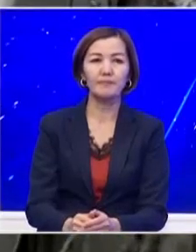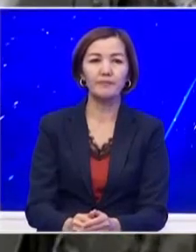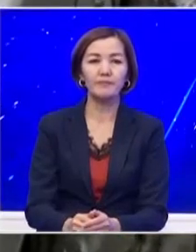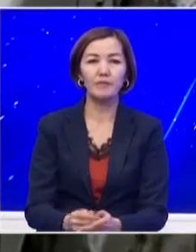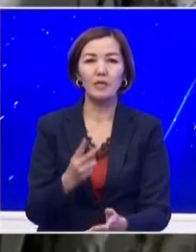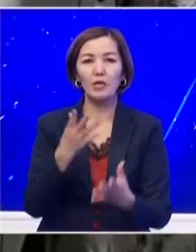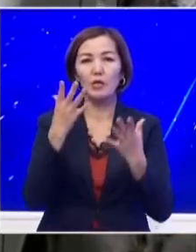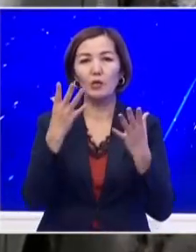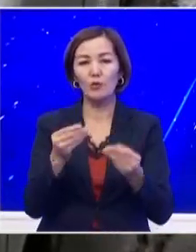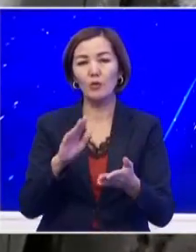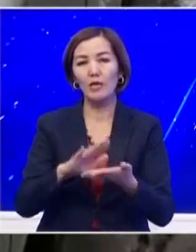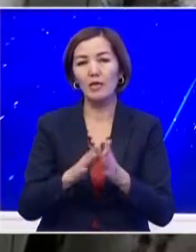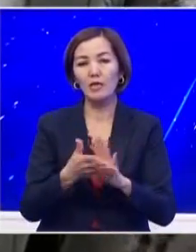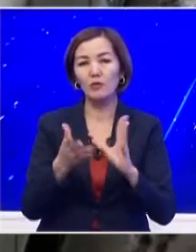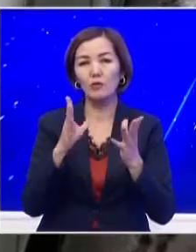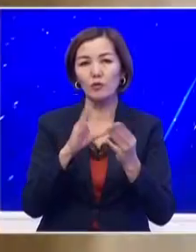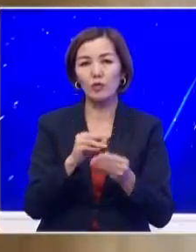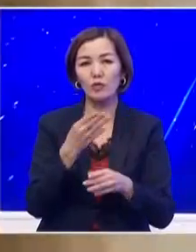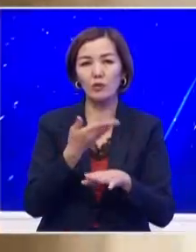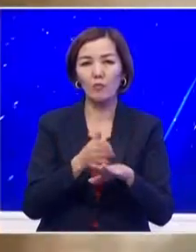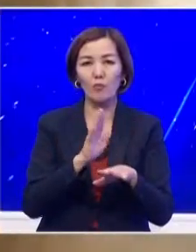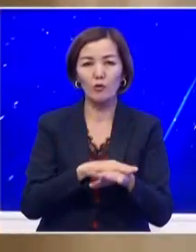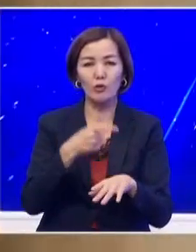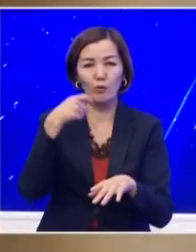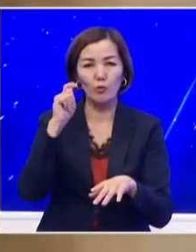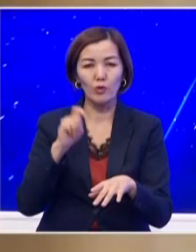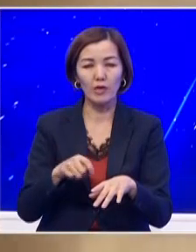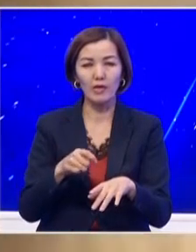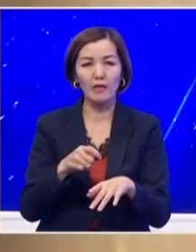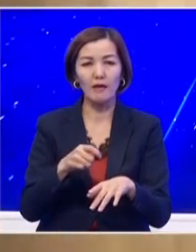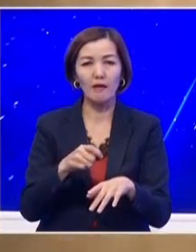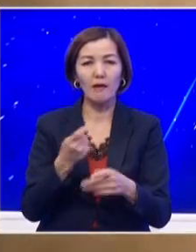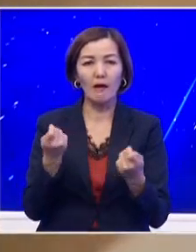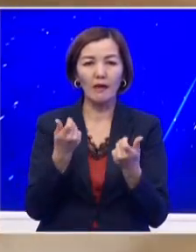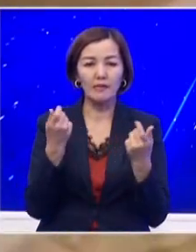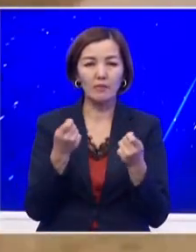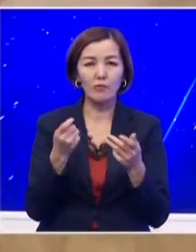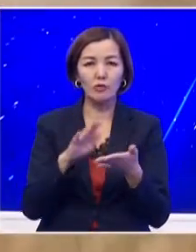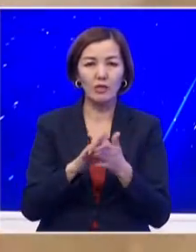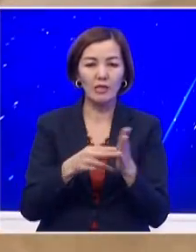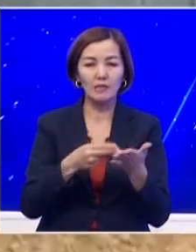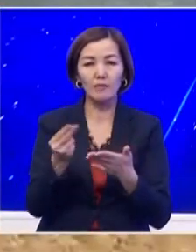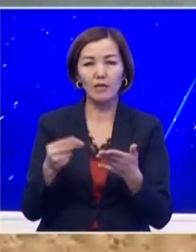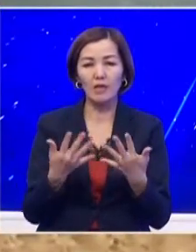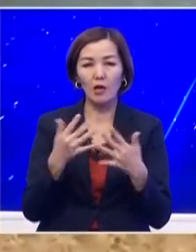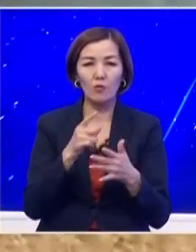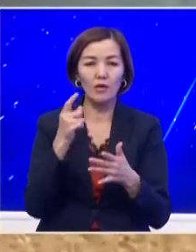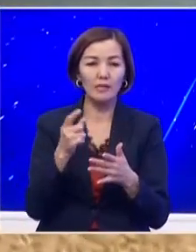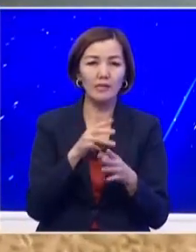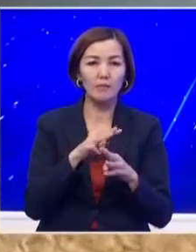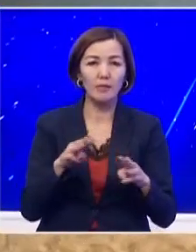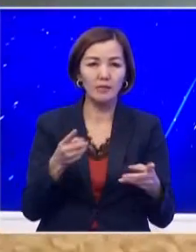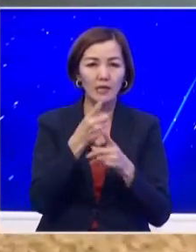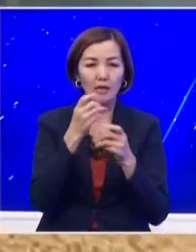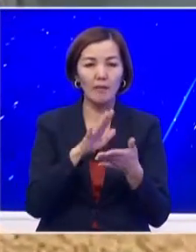Екі күнге созылған келіссөз нәтижесінде Польша мен Украина астық транзиті бойынша келісімге келді. Бұл туралы Польшаның ауыл шаруашылығы министрлігі